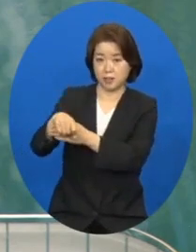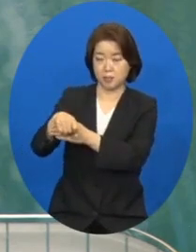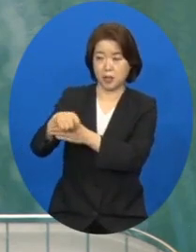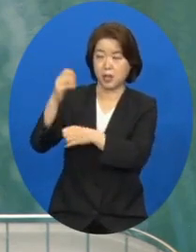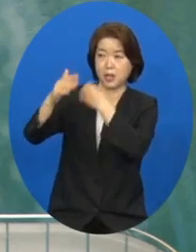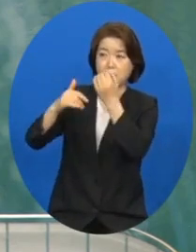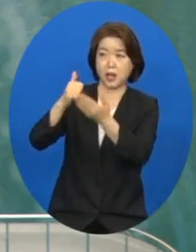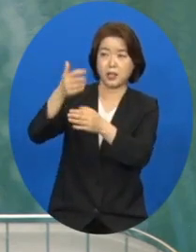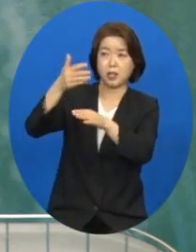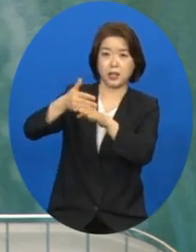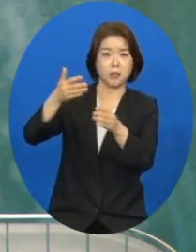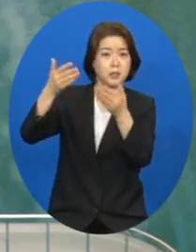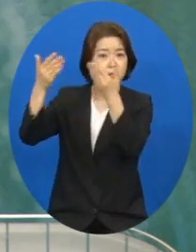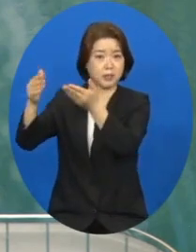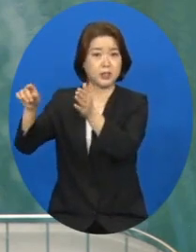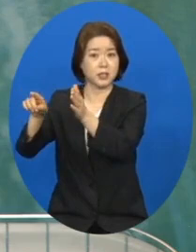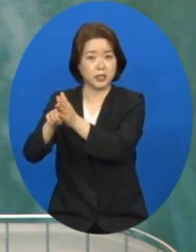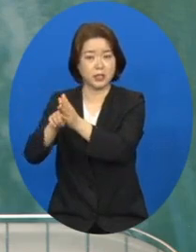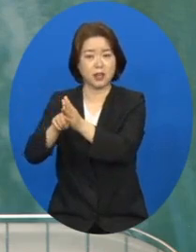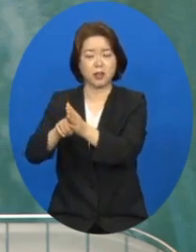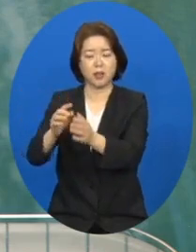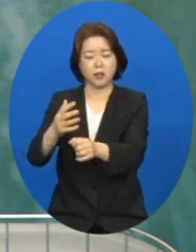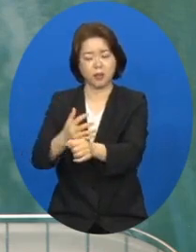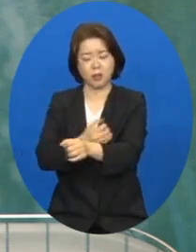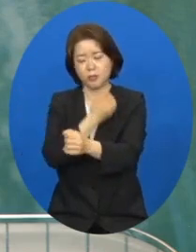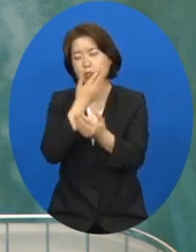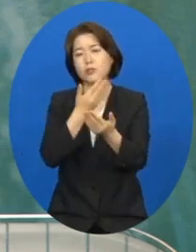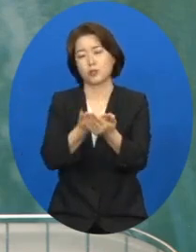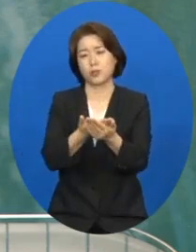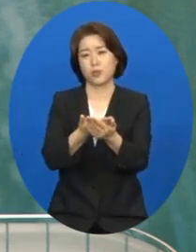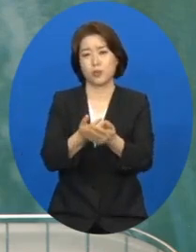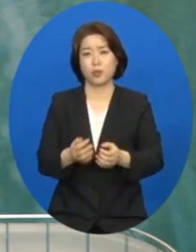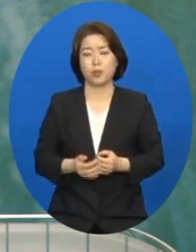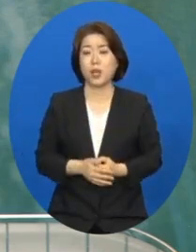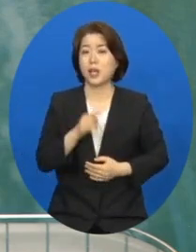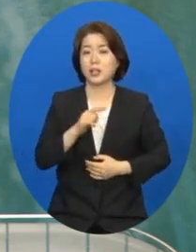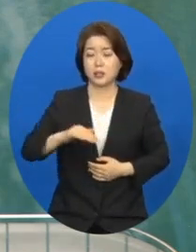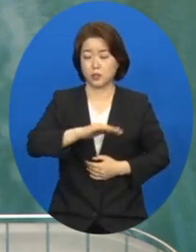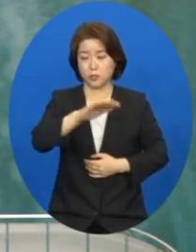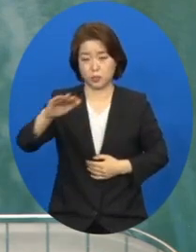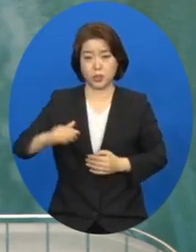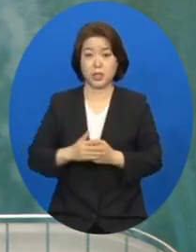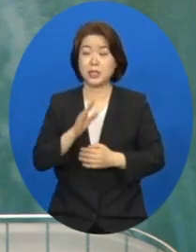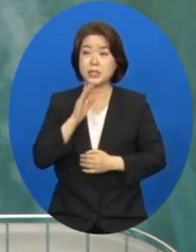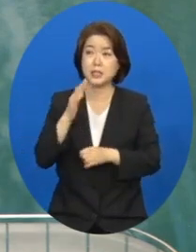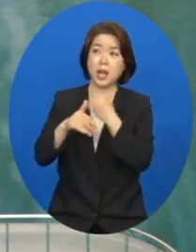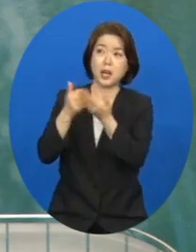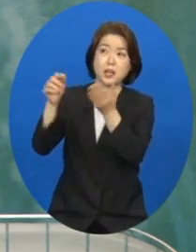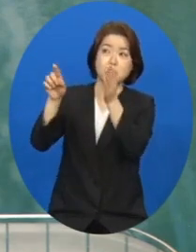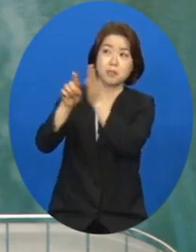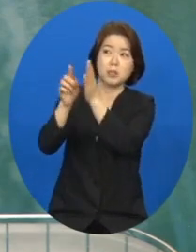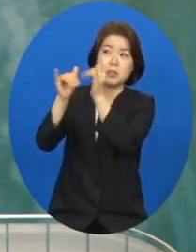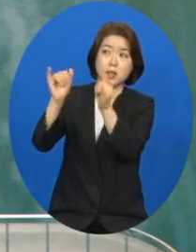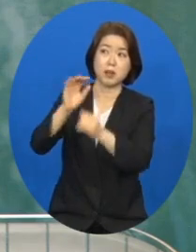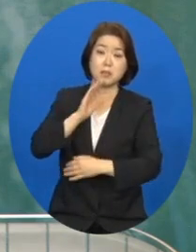하나님께 감사드리는 신앙은 대단히 중요합니다. 그것은 우리가 진짜 하나님을 믿는 사람인지를